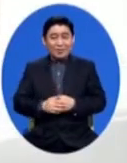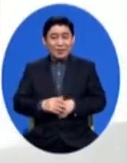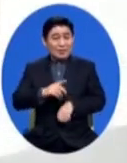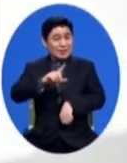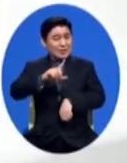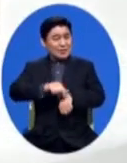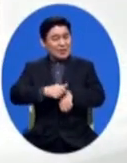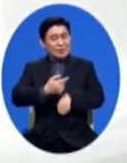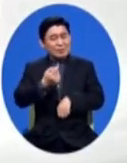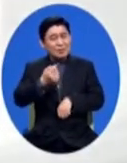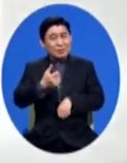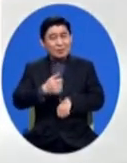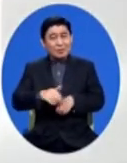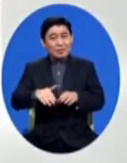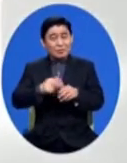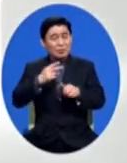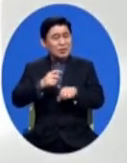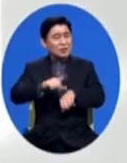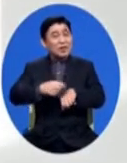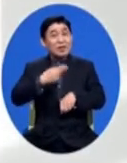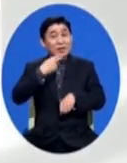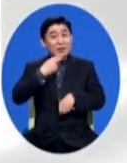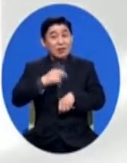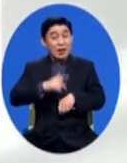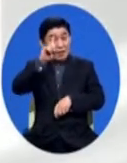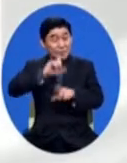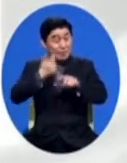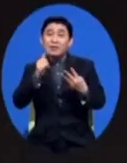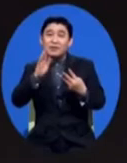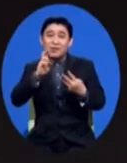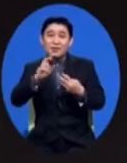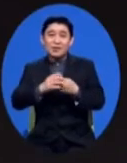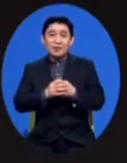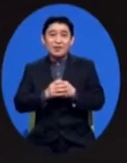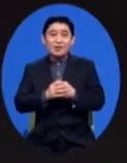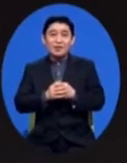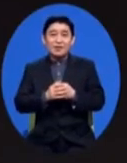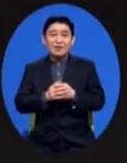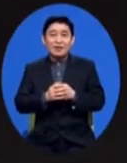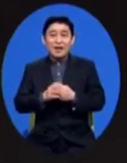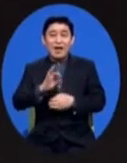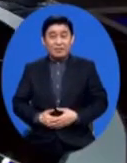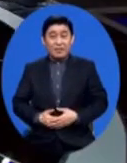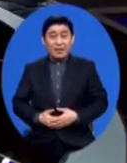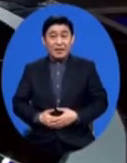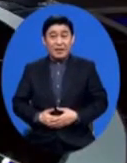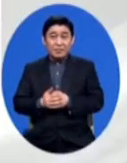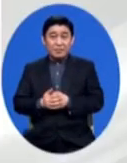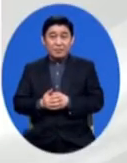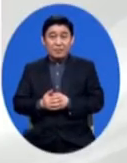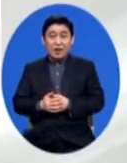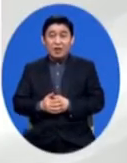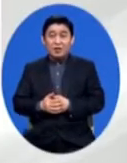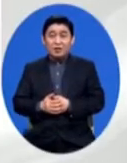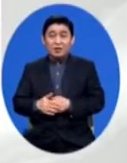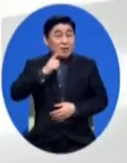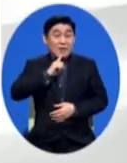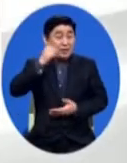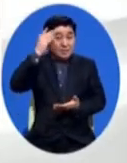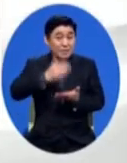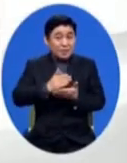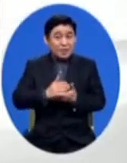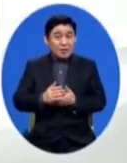별로 안 남아셔서요. 다른 분에게 물으세요. 아니 그럼 제가 하나만 물어볼게요. 우선 안 후보님은 유승민 후보님 문